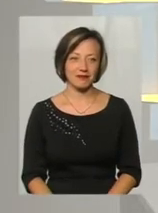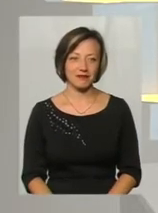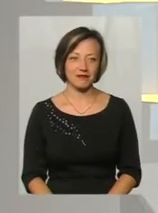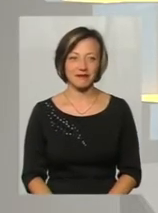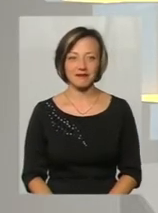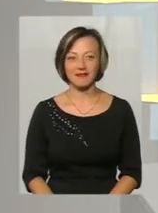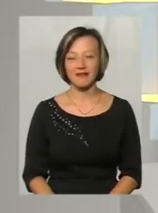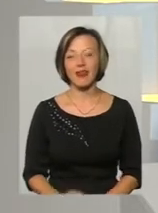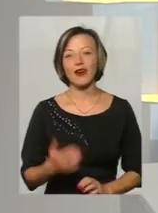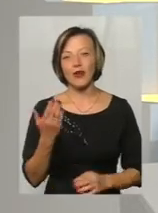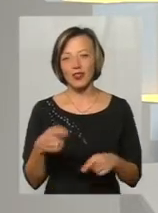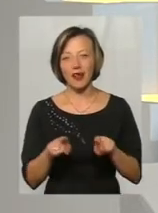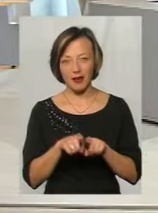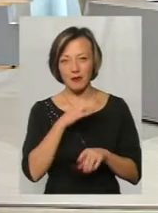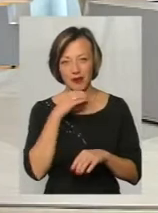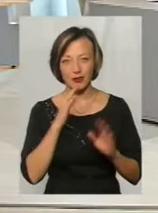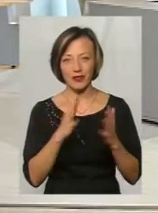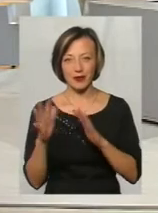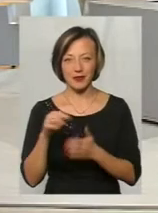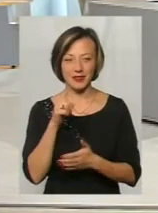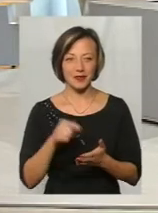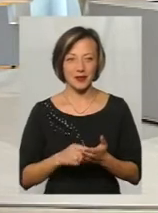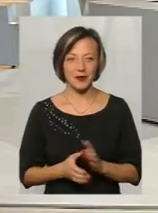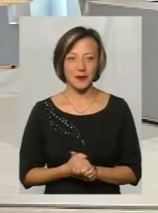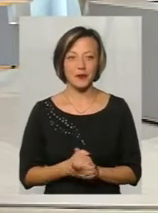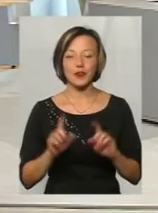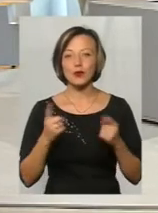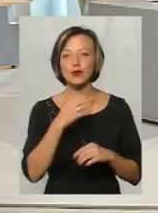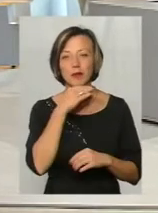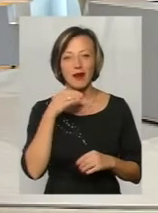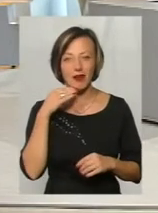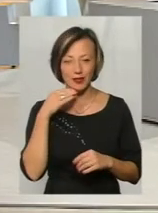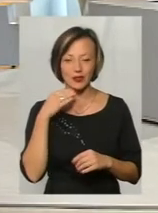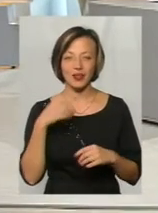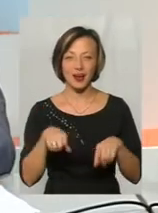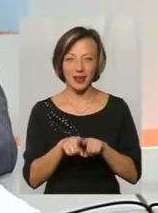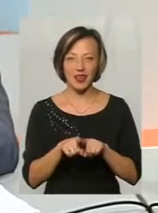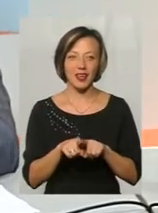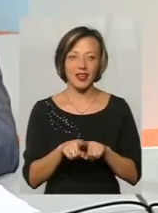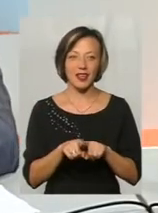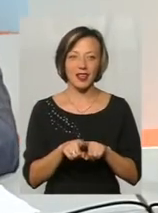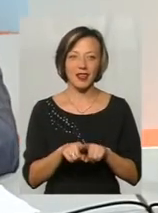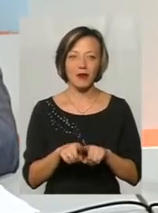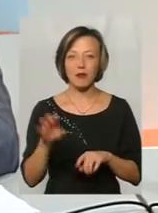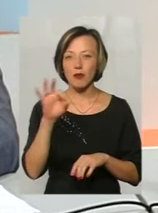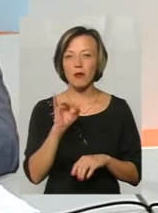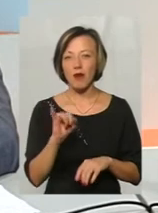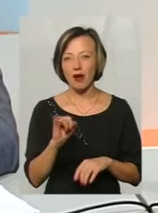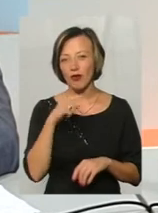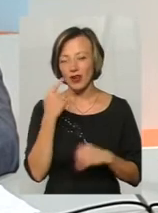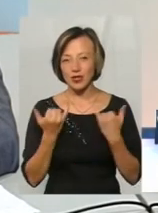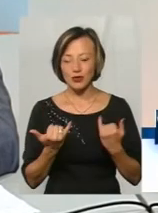Пане Кирил, а от таких багато випадків буває? Дуже багато. Дуже багато. От я так багато про негатив говорив